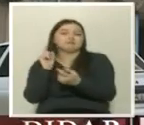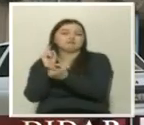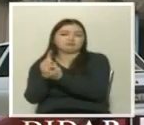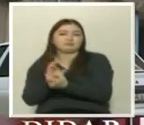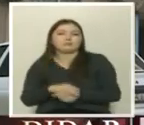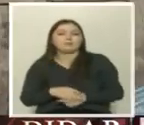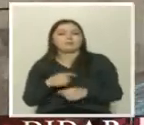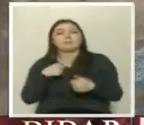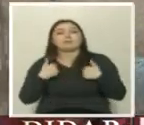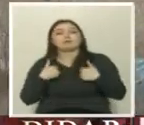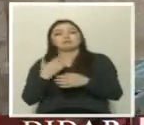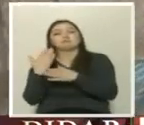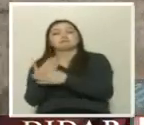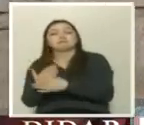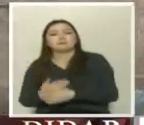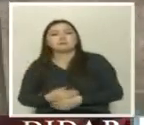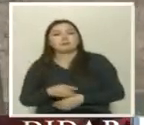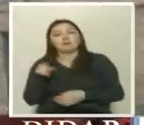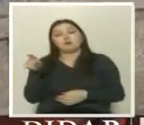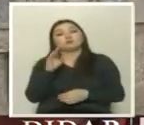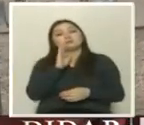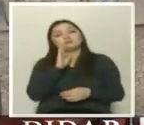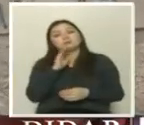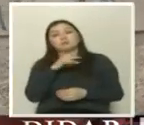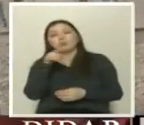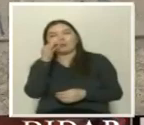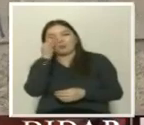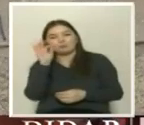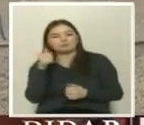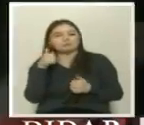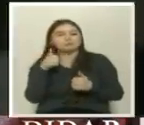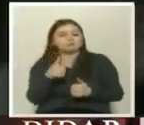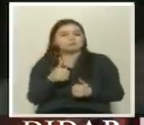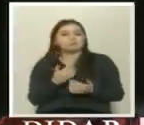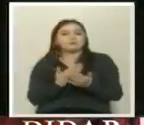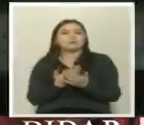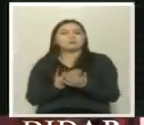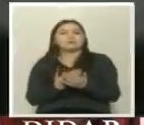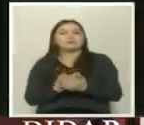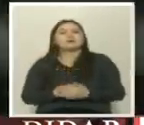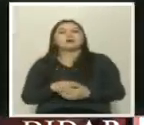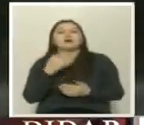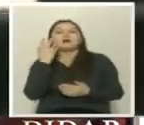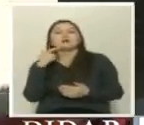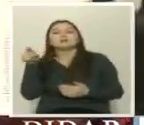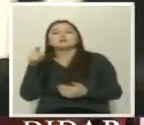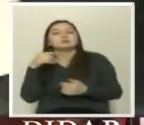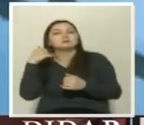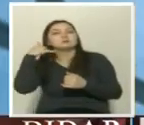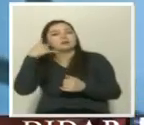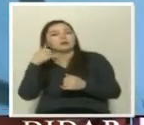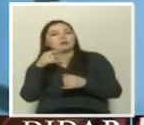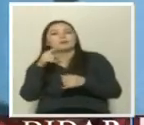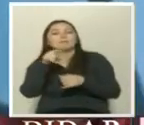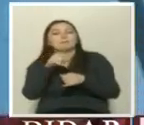как Тазагуль Джанаева, с большим опытом работы немного. В основном она обслуживает вызовы первой категории в случае, когда необходима экстренная